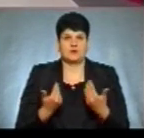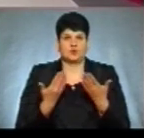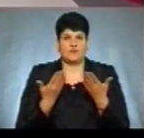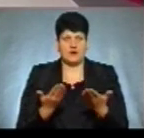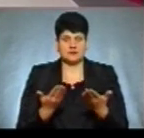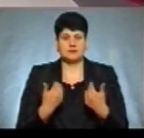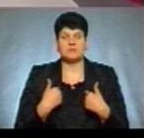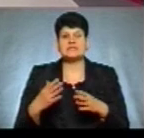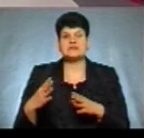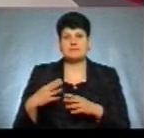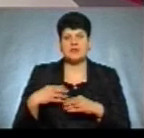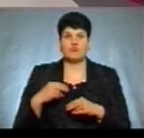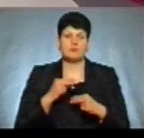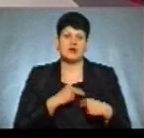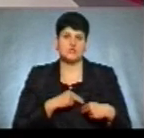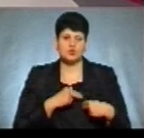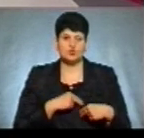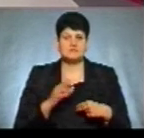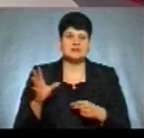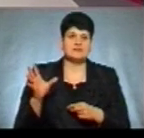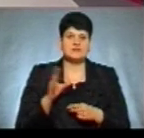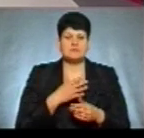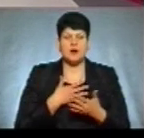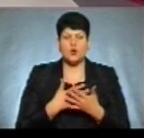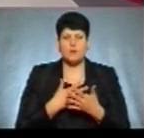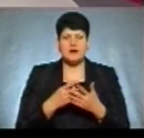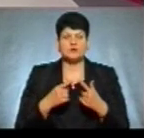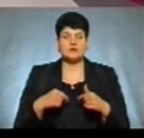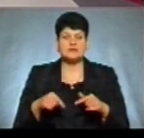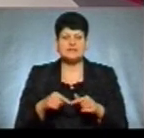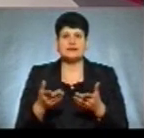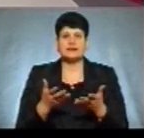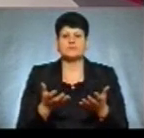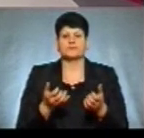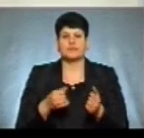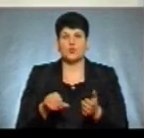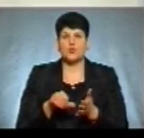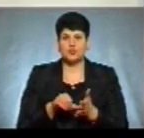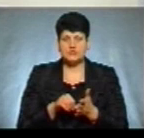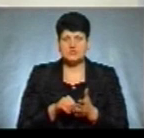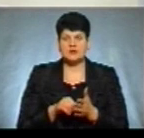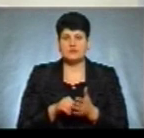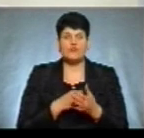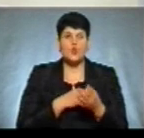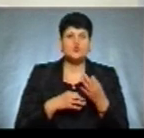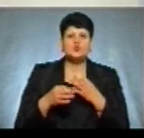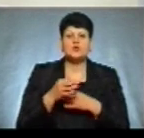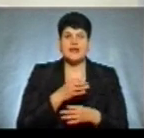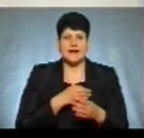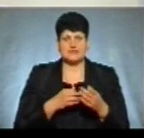Ми співпрацюємо зі всіма громадськими організаціями, які беруть участь десь в